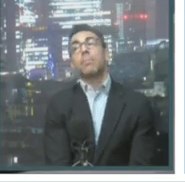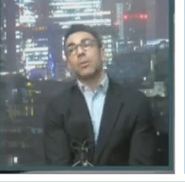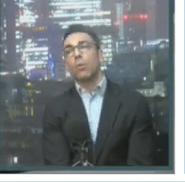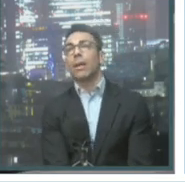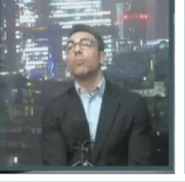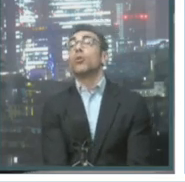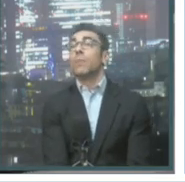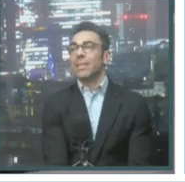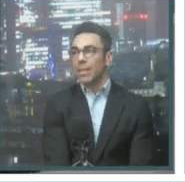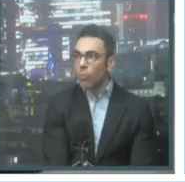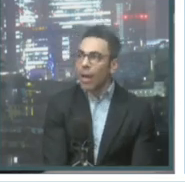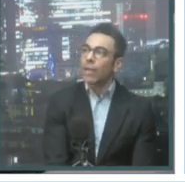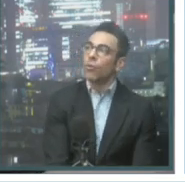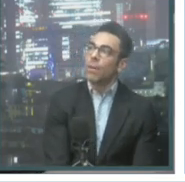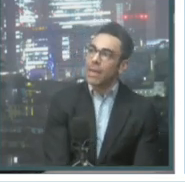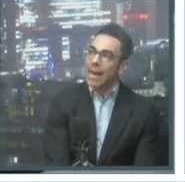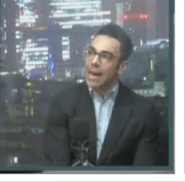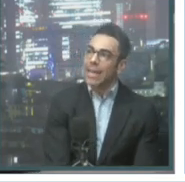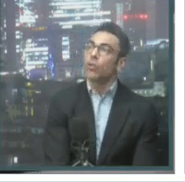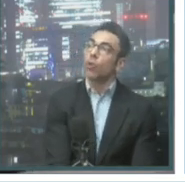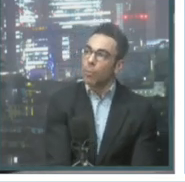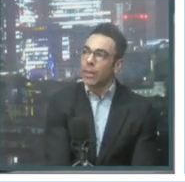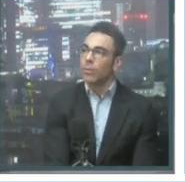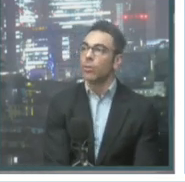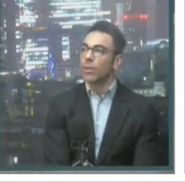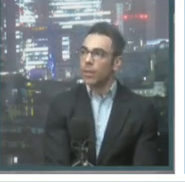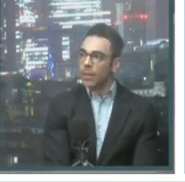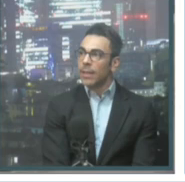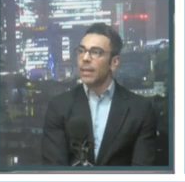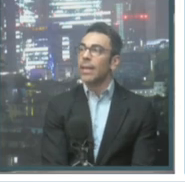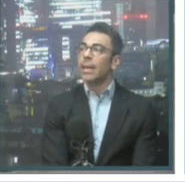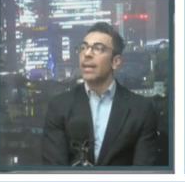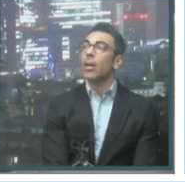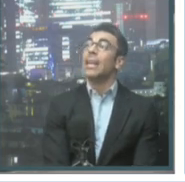fosse questa pressione qualche modo mi ha stimolato e mi ha assorbito